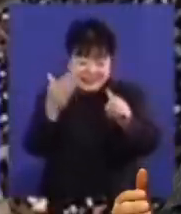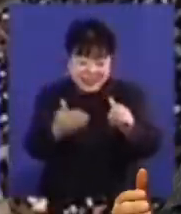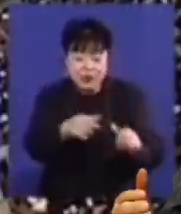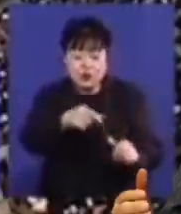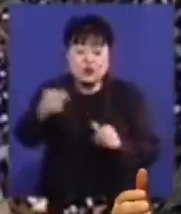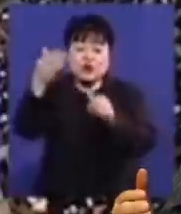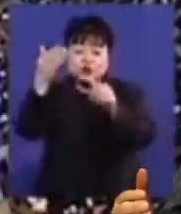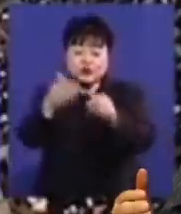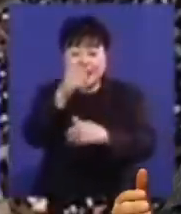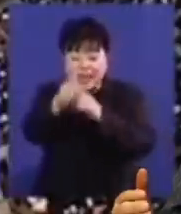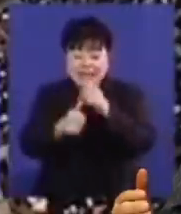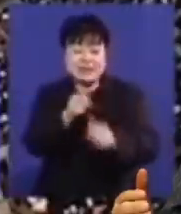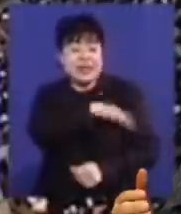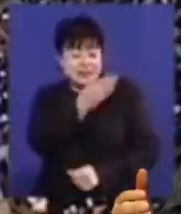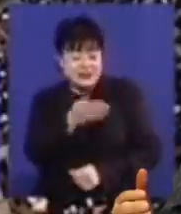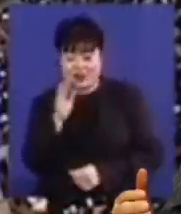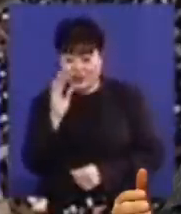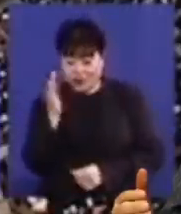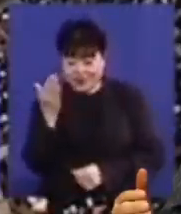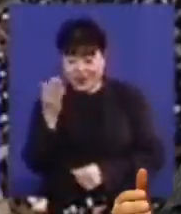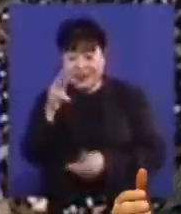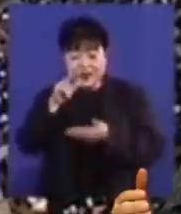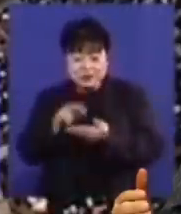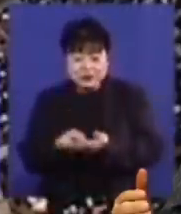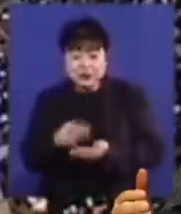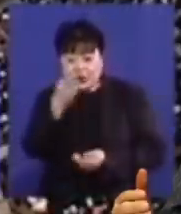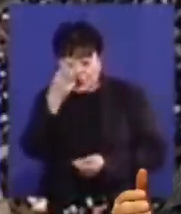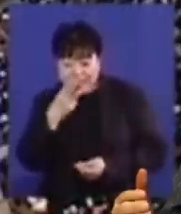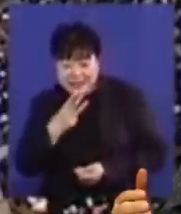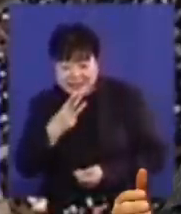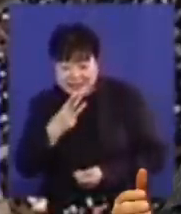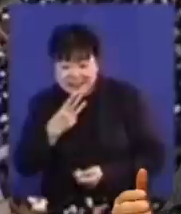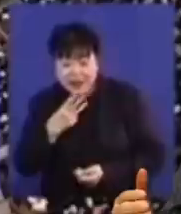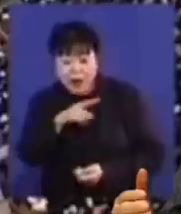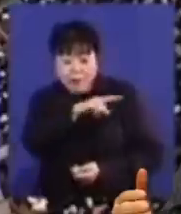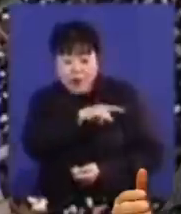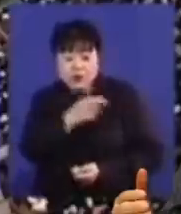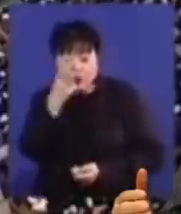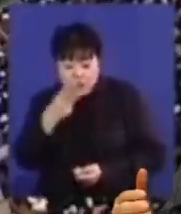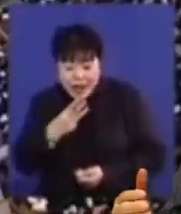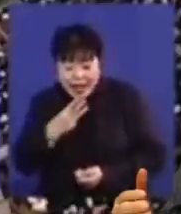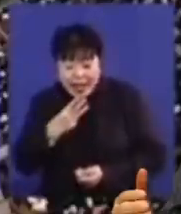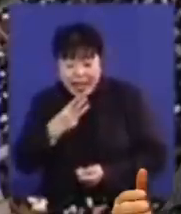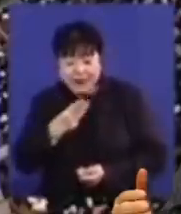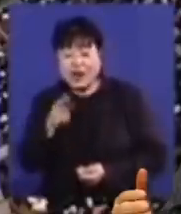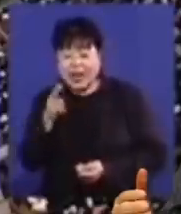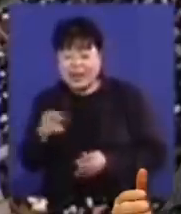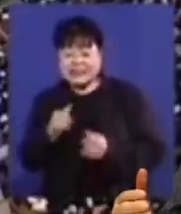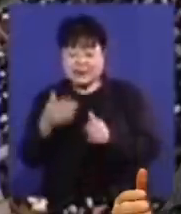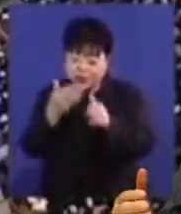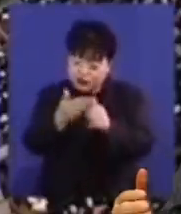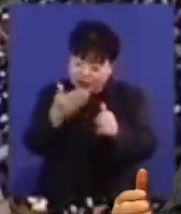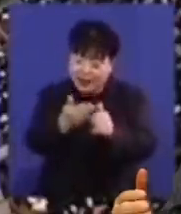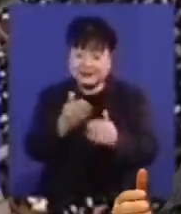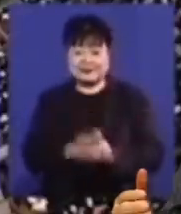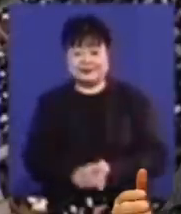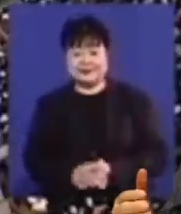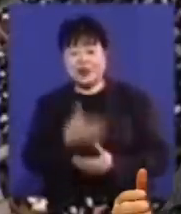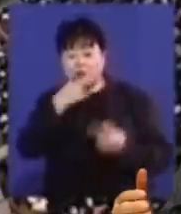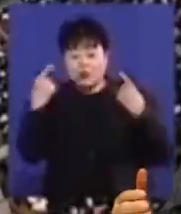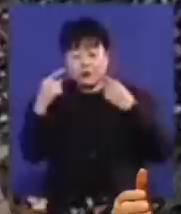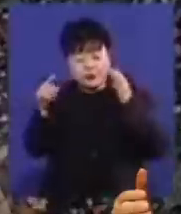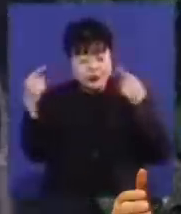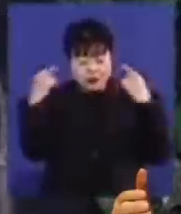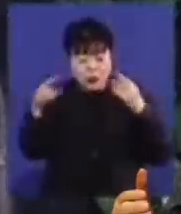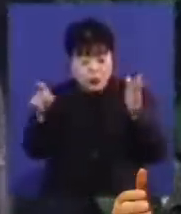구원을 주시는 하나님의 능력이 됩니다. 먼저는 유대인에게요 그리고 헬라인에게로다. 이 복음을 듣고